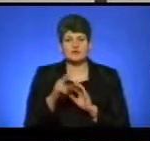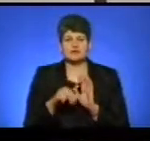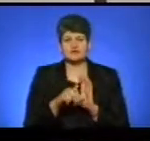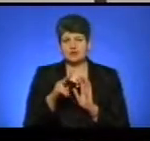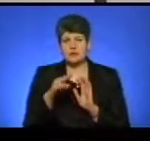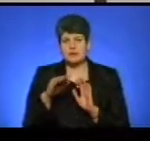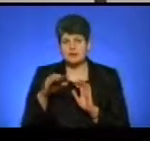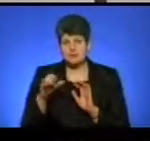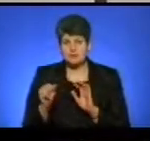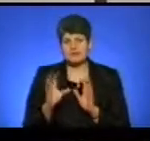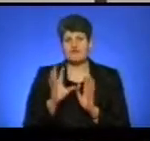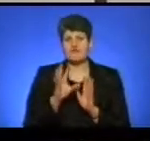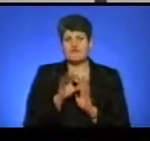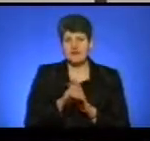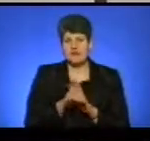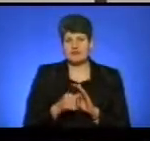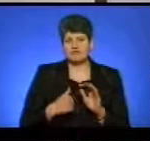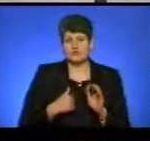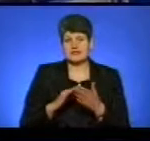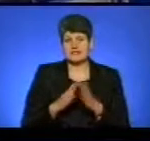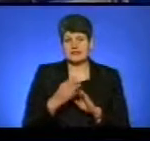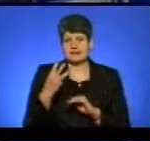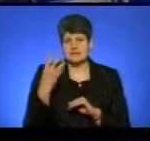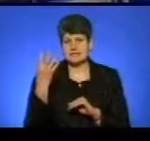10 областях України ввели воєнний стан на 30 днів.